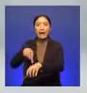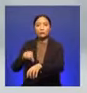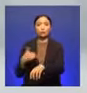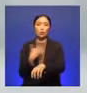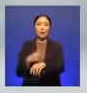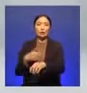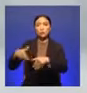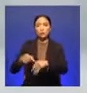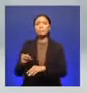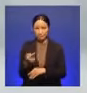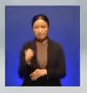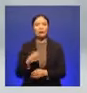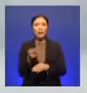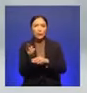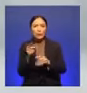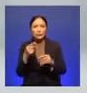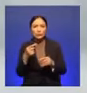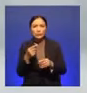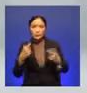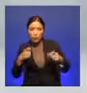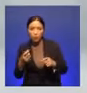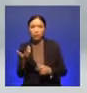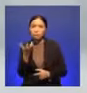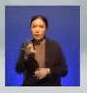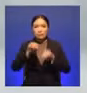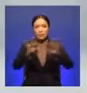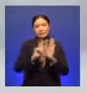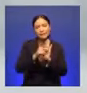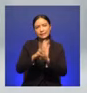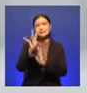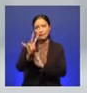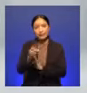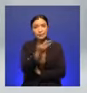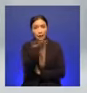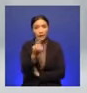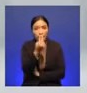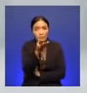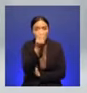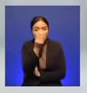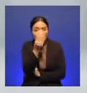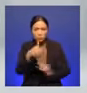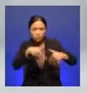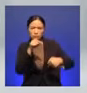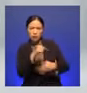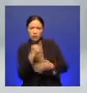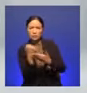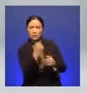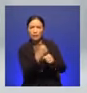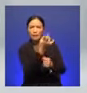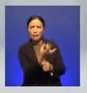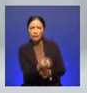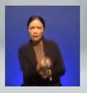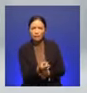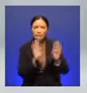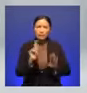นอผ่านวิดีทัศน์ด้วยค่ะ7นาทีนะคะเพื่อให้ท่านเห็นบริบทการทำงานในพื้นที่ด้วยว่าในพื้นที่หน้า